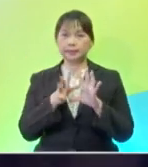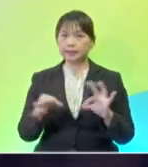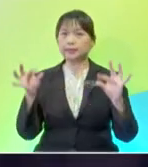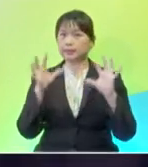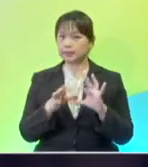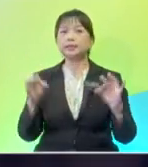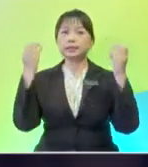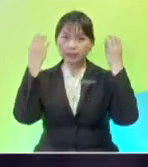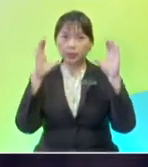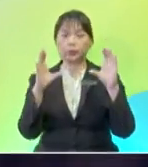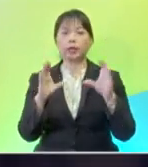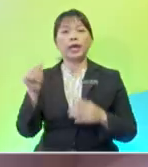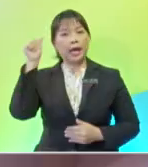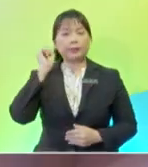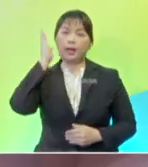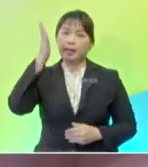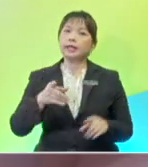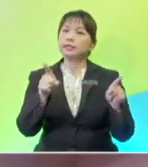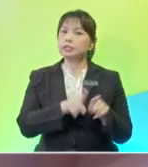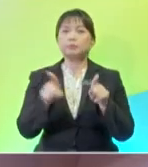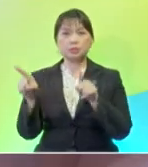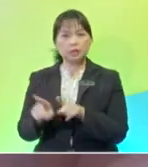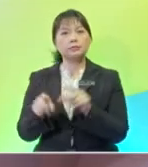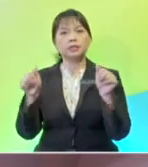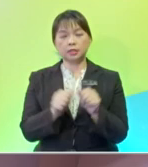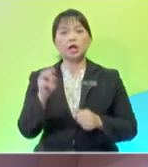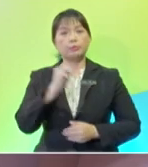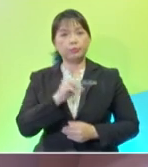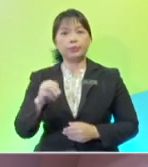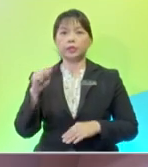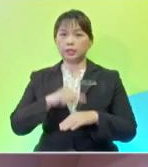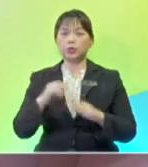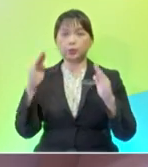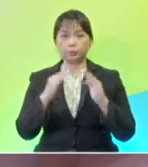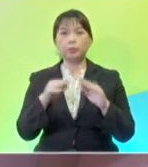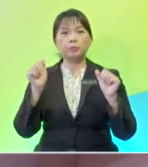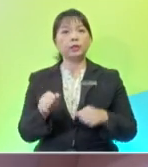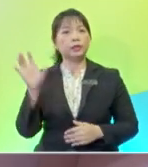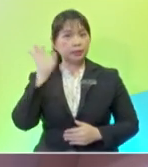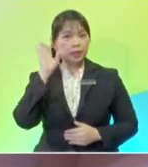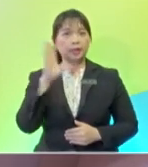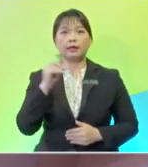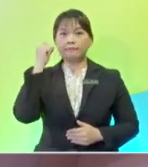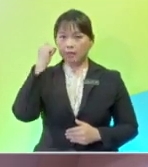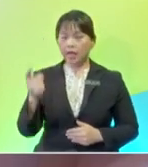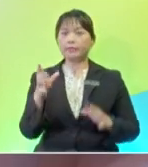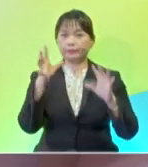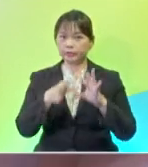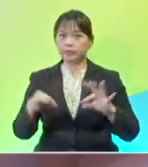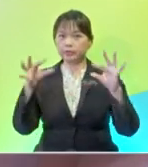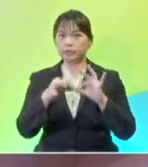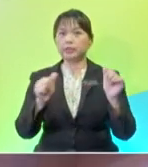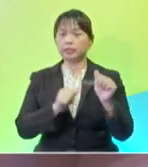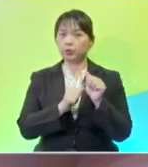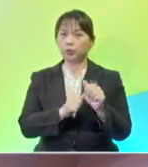bagaimanapun akan bersama murid-murid ke rumah boleh dengar dan paham cerita mengikuti gambar